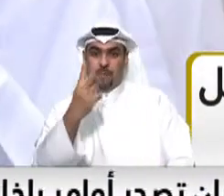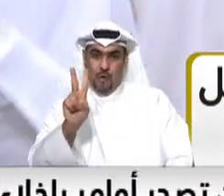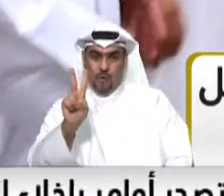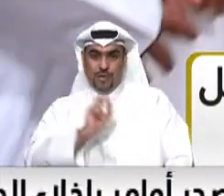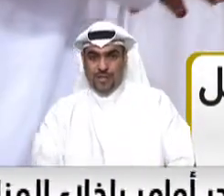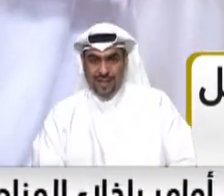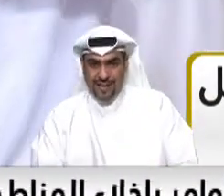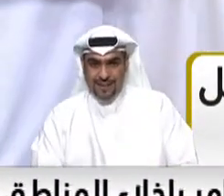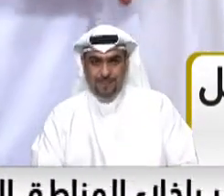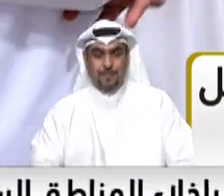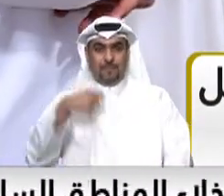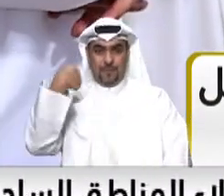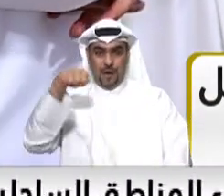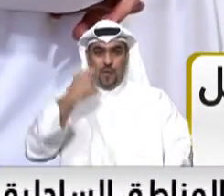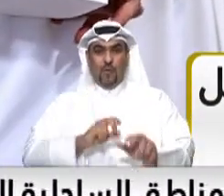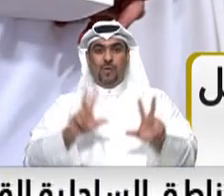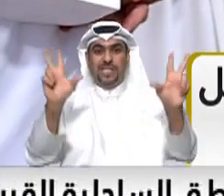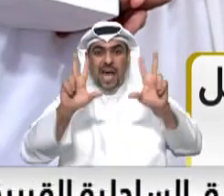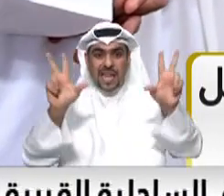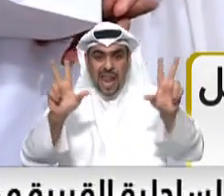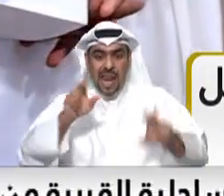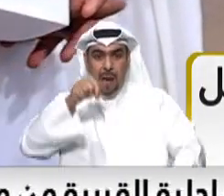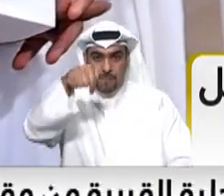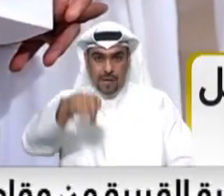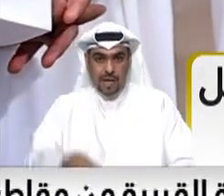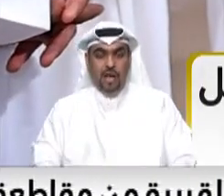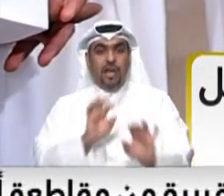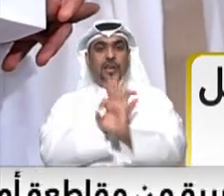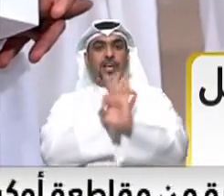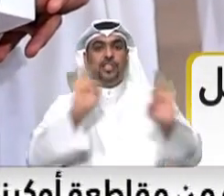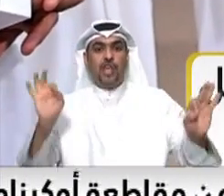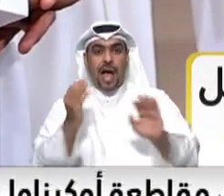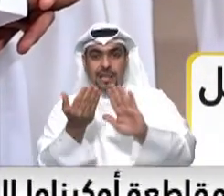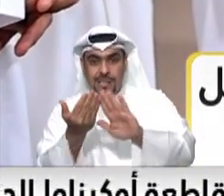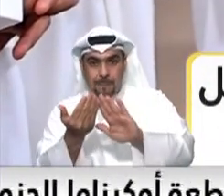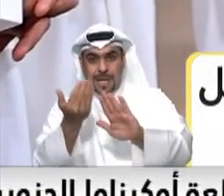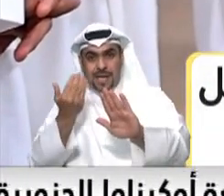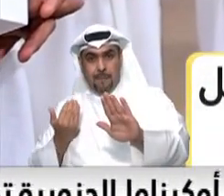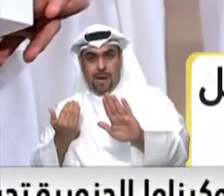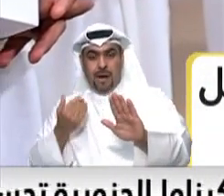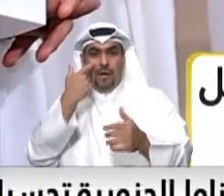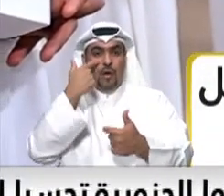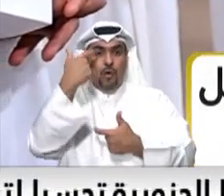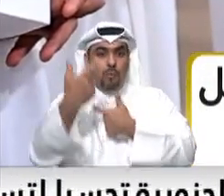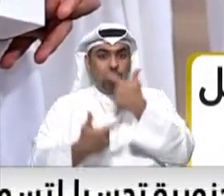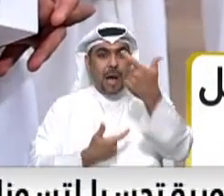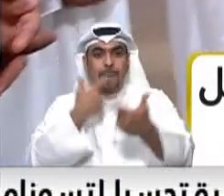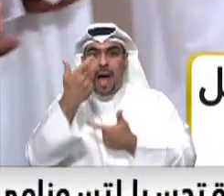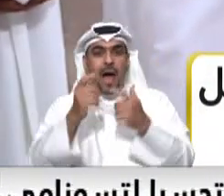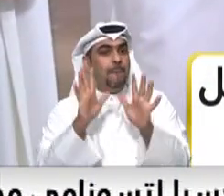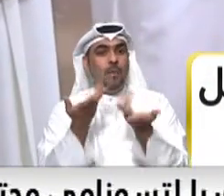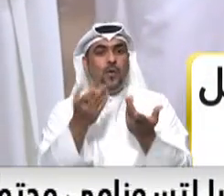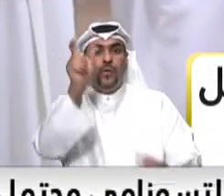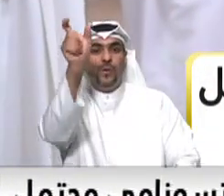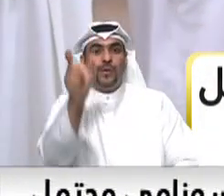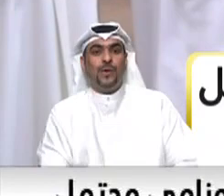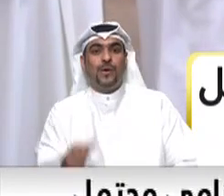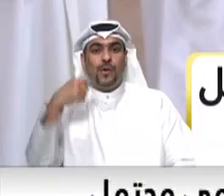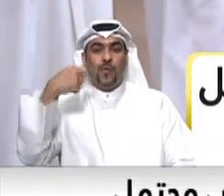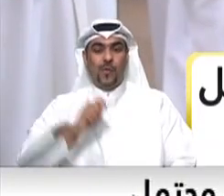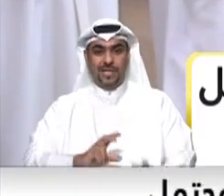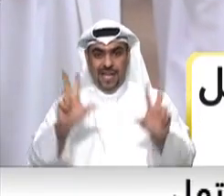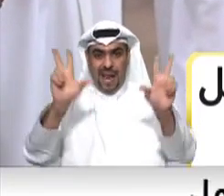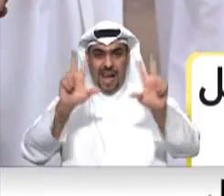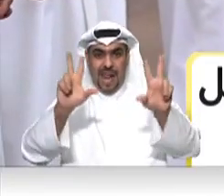استعدادات الوزاره حظيت باهتمام كبير ومتابعه حثيثه من وزير الاعلام والثقافه عبد الرحمن المطيري للخطه